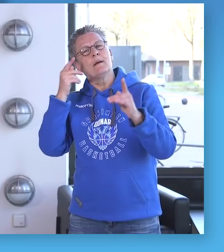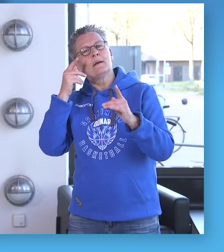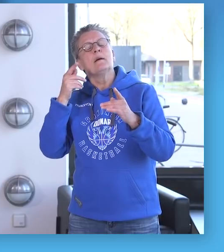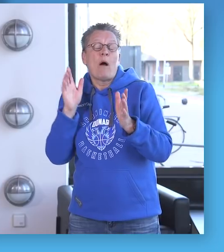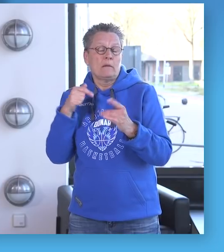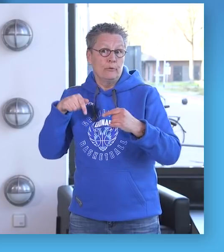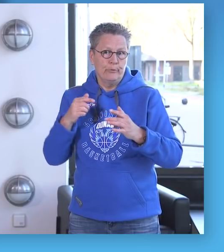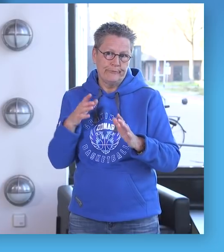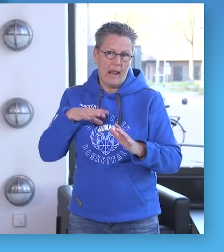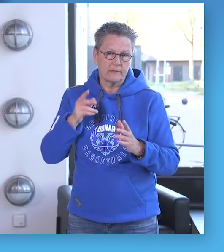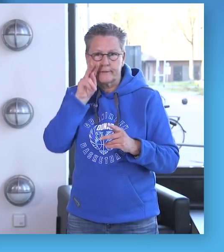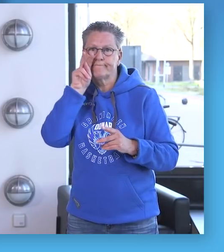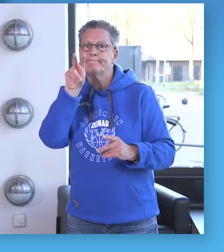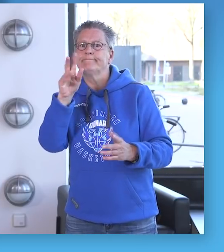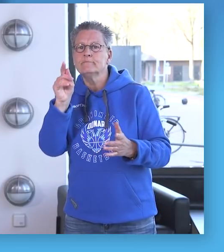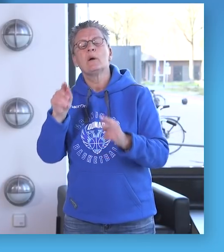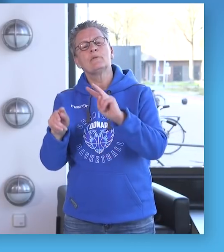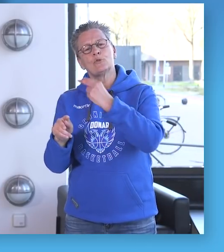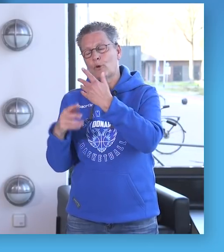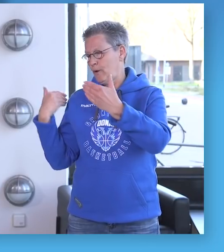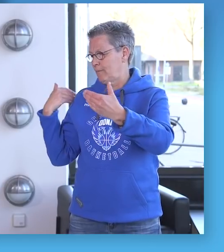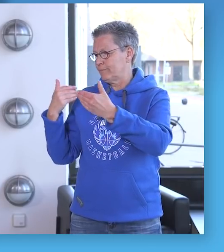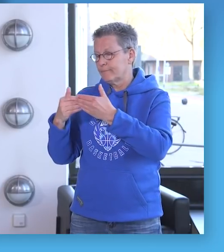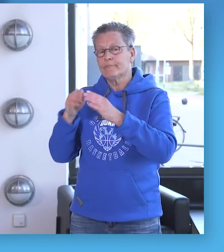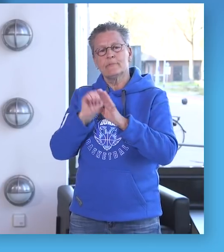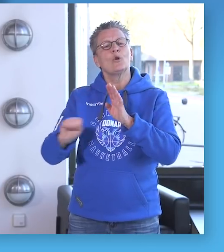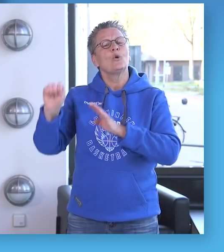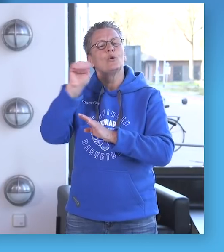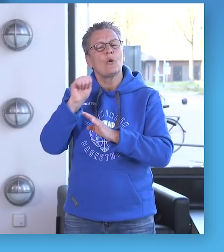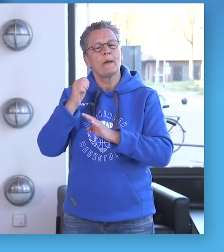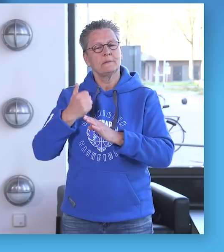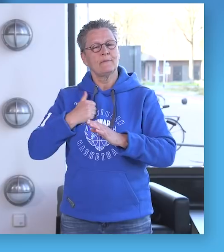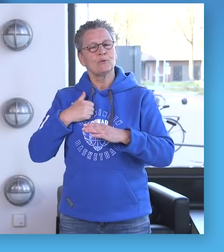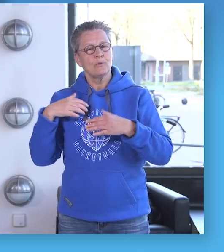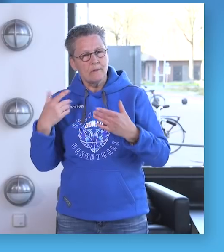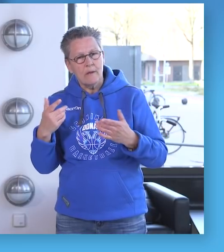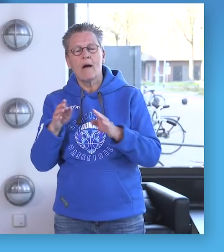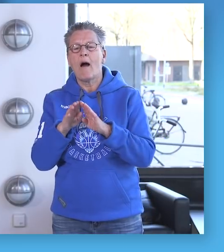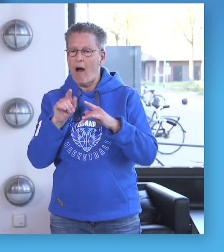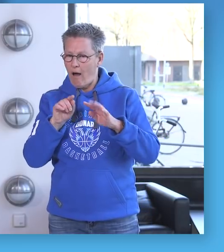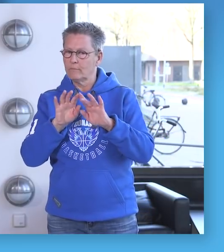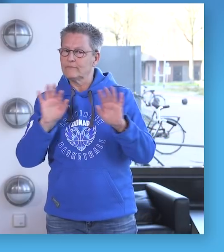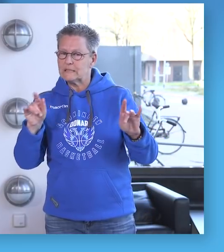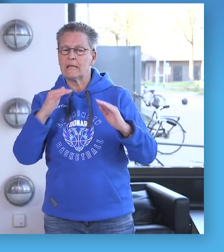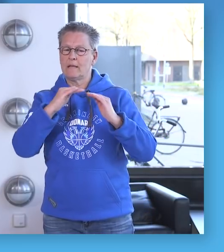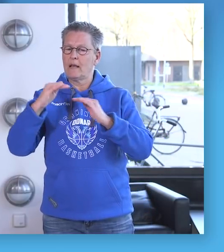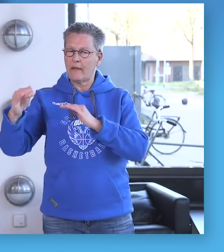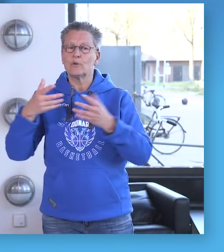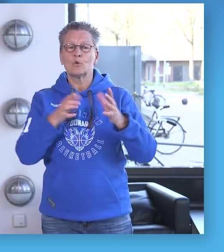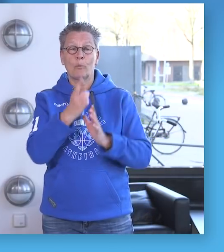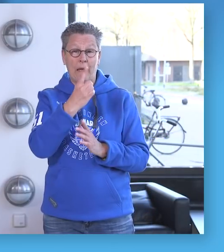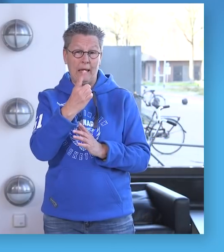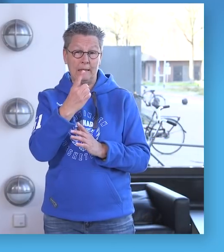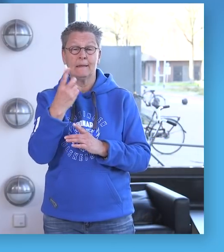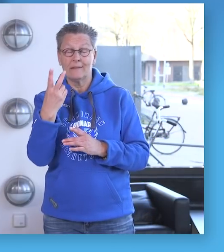terugkijken. Bijvoorbeeld naar het Europese avontuur. We hadden natuurlijk een zware pool met Spirou, Charleroi, Brussel en Pinar Carciaca. Groep E, 2